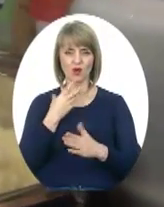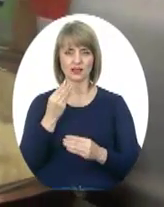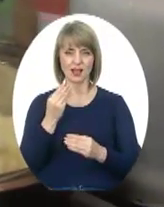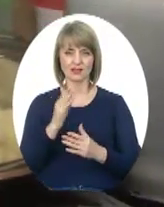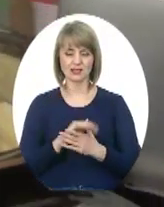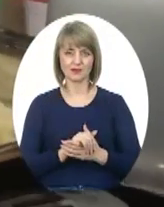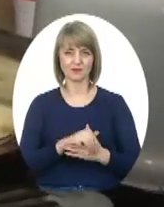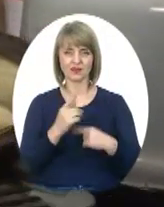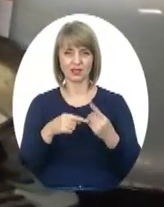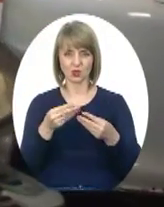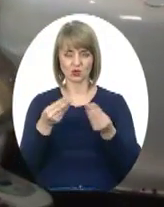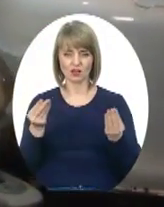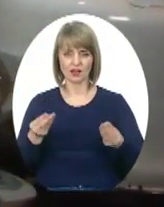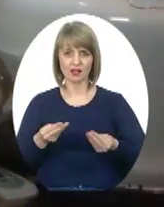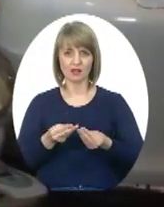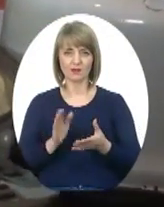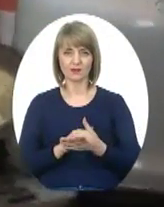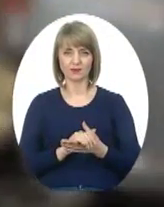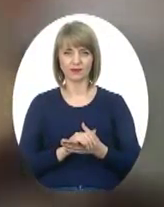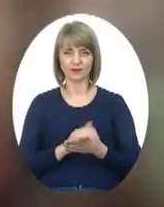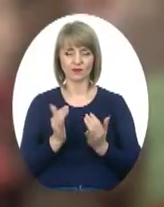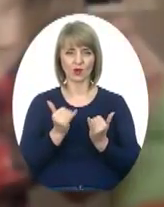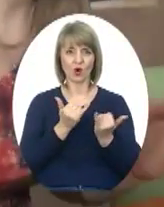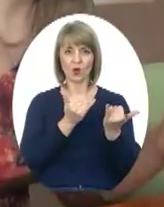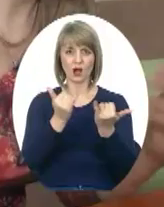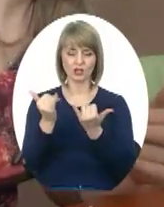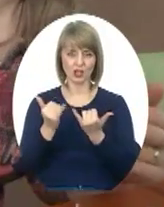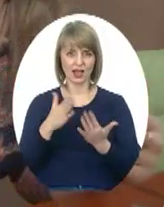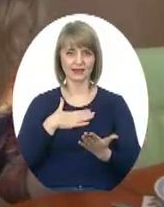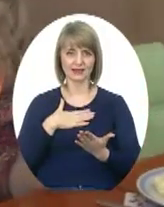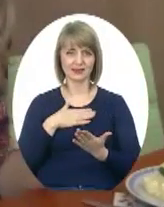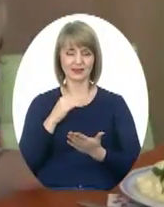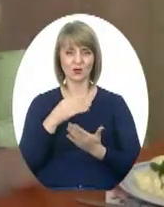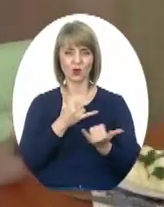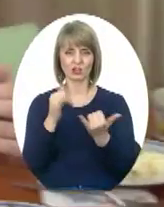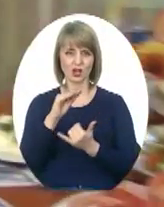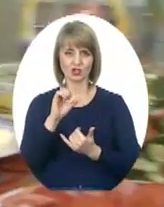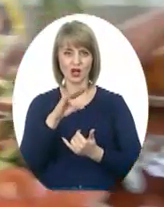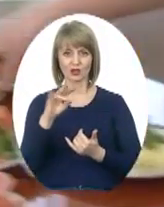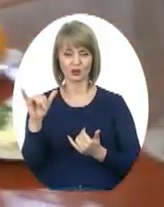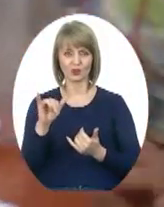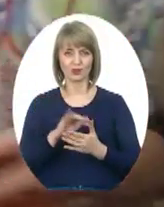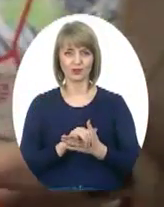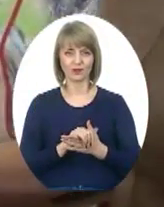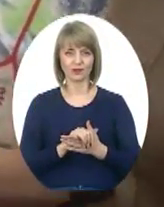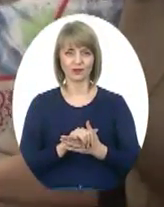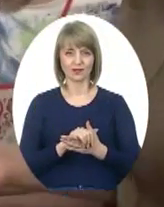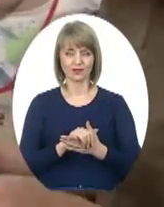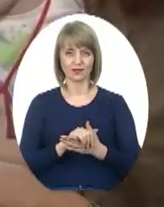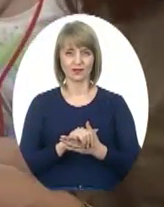Молодец, мой красавец. Следующую тарелочку. Сейчас, угощай, угощай Жанну. Нас? Угощай,